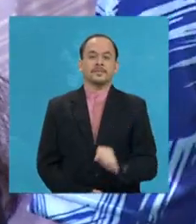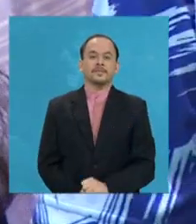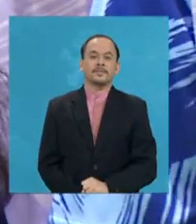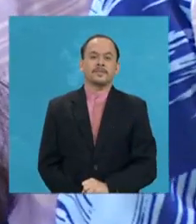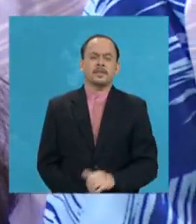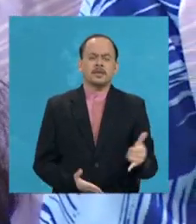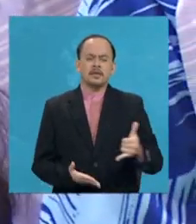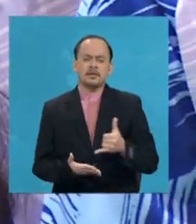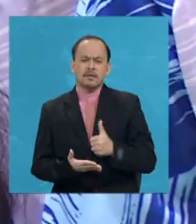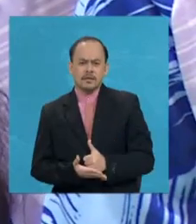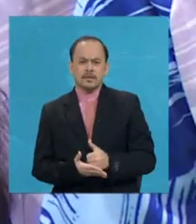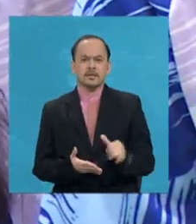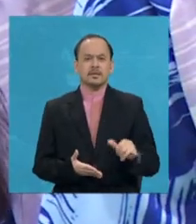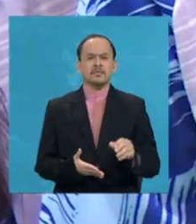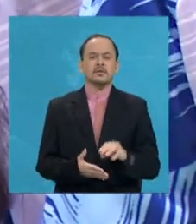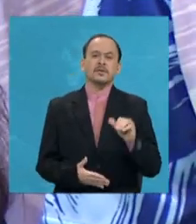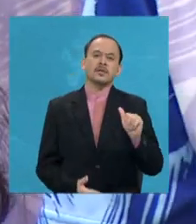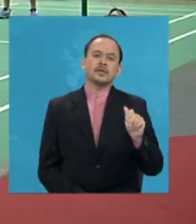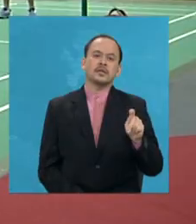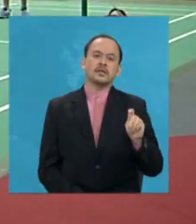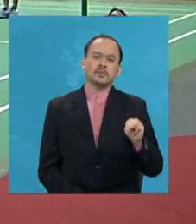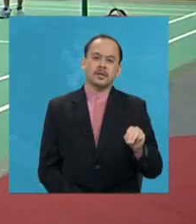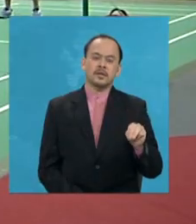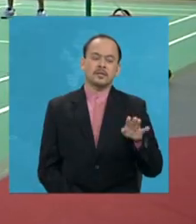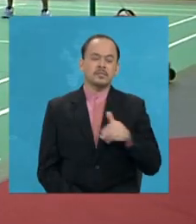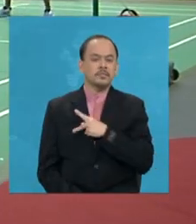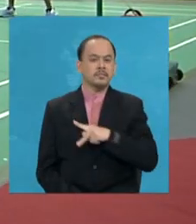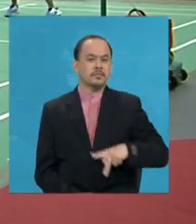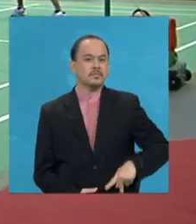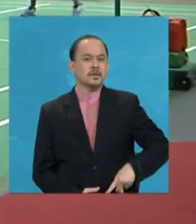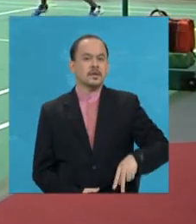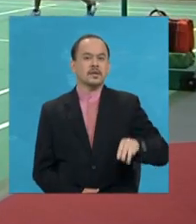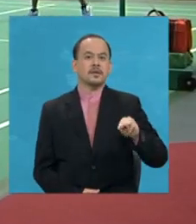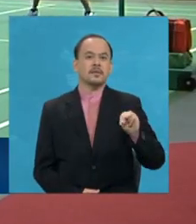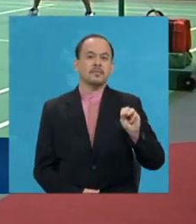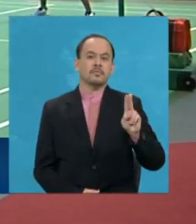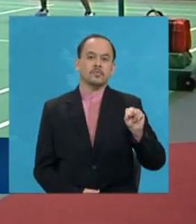berangkat sama yang teramat Mulia beranak Munir Ahmad bobok ya